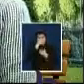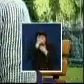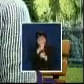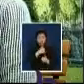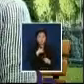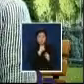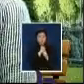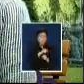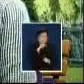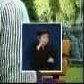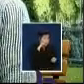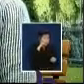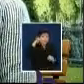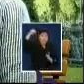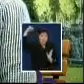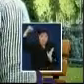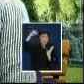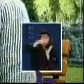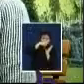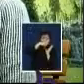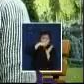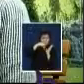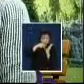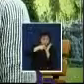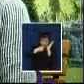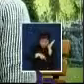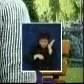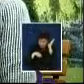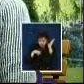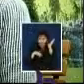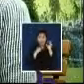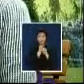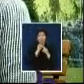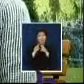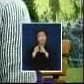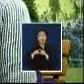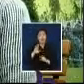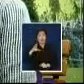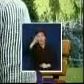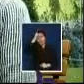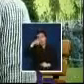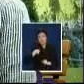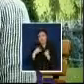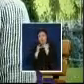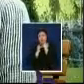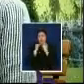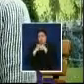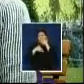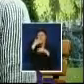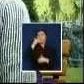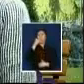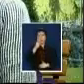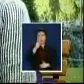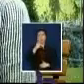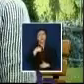จะเป็นพลังงานน้ำพลังงานแสงอาทิตย์ก็เป็นที่ที่ได้รับความสนใจซึ่งประเทศเยอรมันก็มีเทคโนโลยีตรงนี้สูงมาก